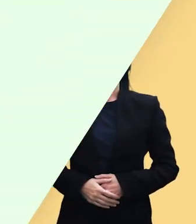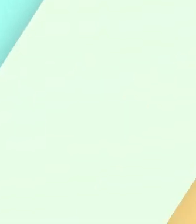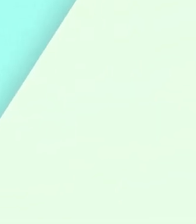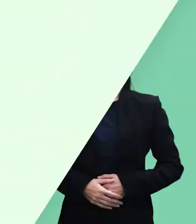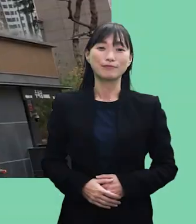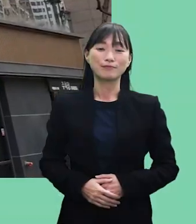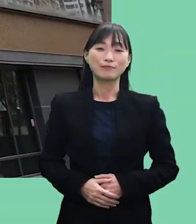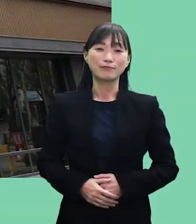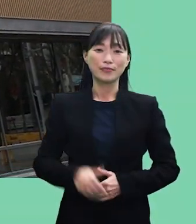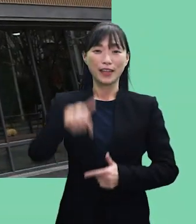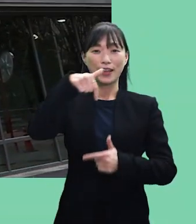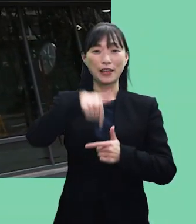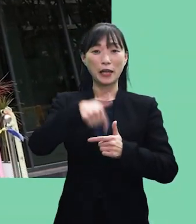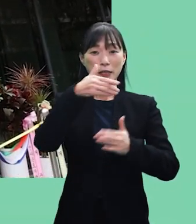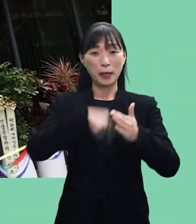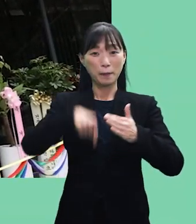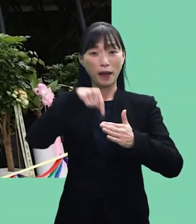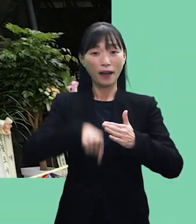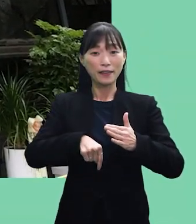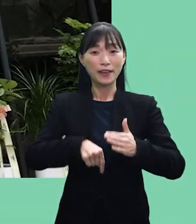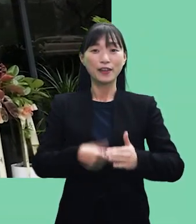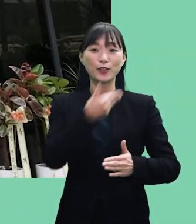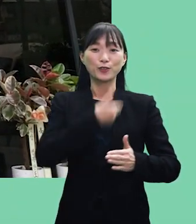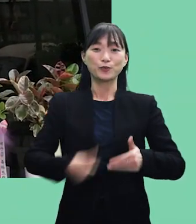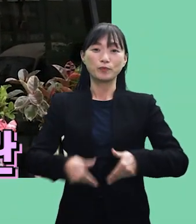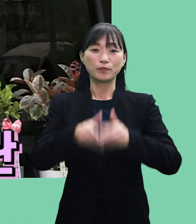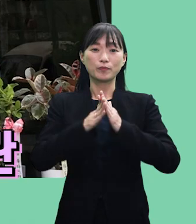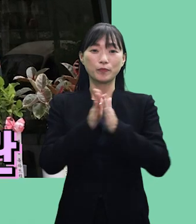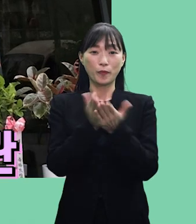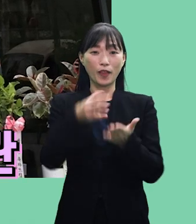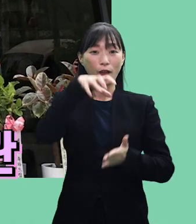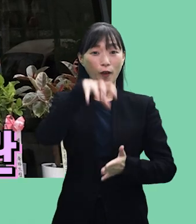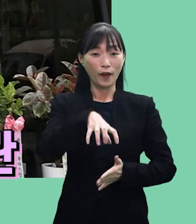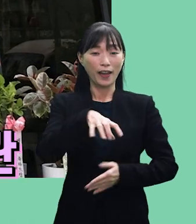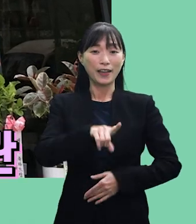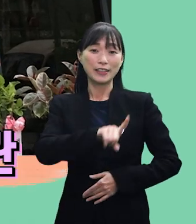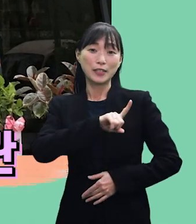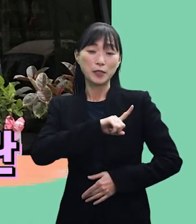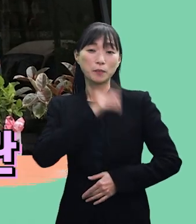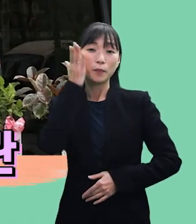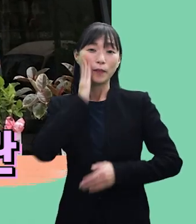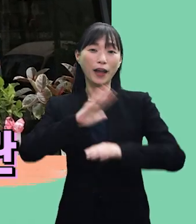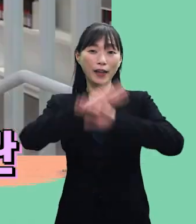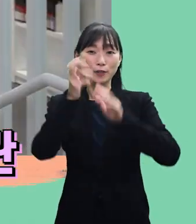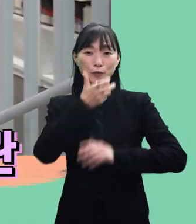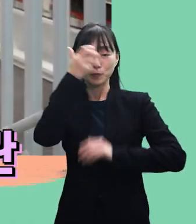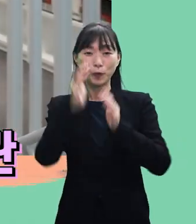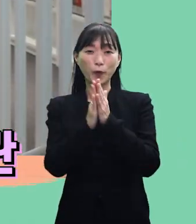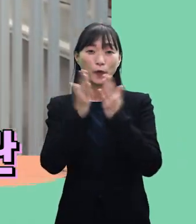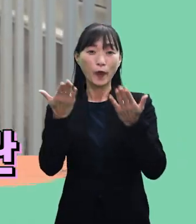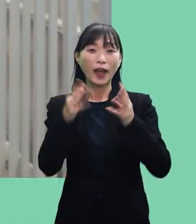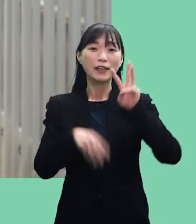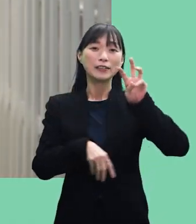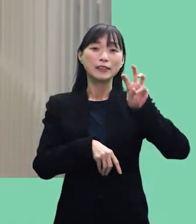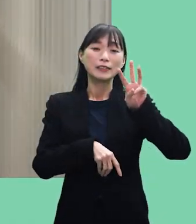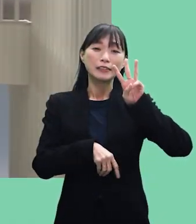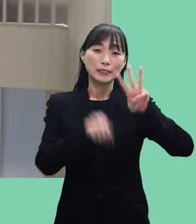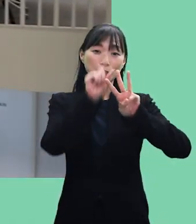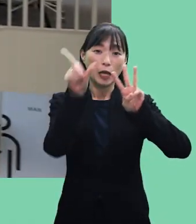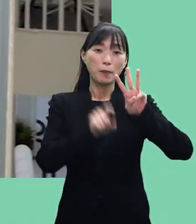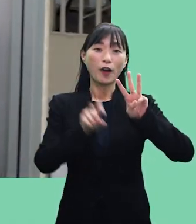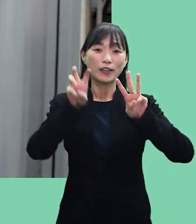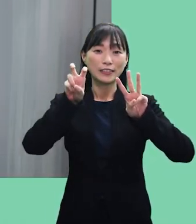어떠세요? 20번째 국립도서관 개포 하늘꿈 도서관이 23일 문을 열었습니다.